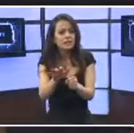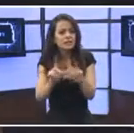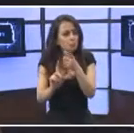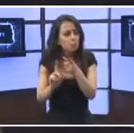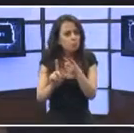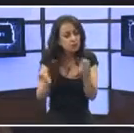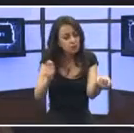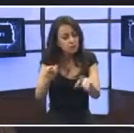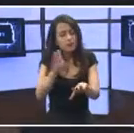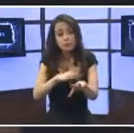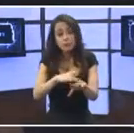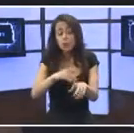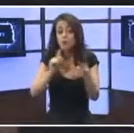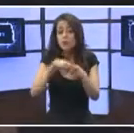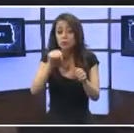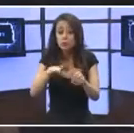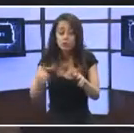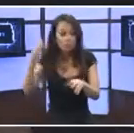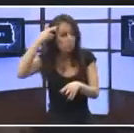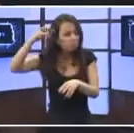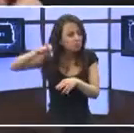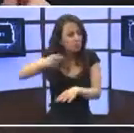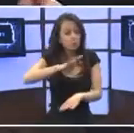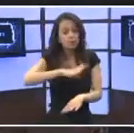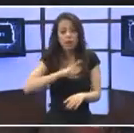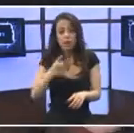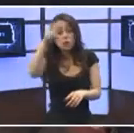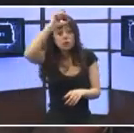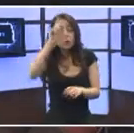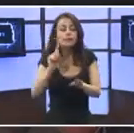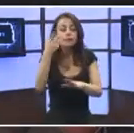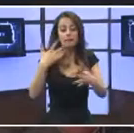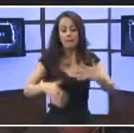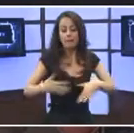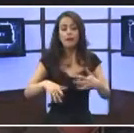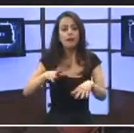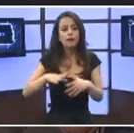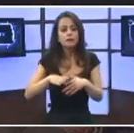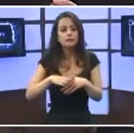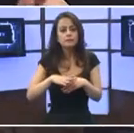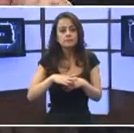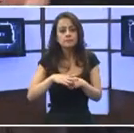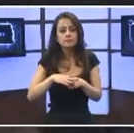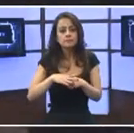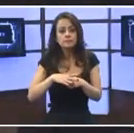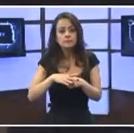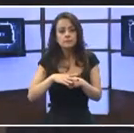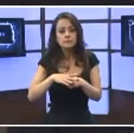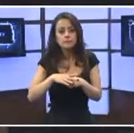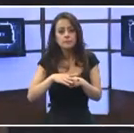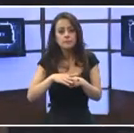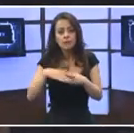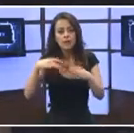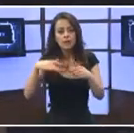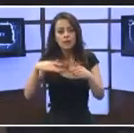buranın içerisinde ayrıca psikologlar var. Türkiye'nin tek engelli anaokulu bende. Nasıl böyle bir karar aldınız başkanım? Türkiye'nin tek engelli